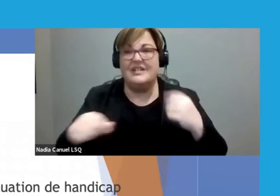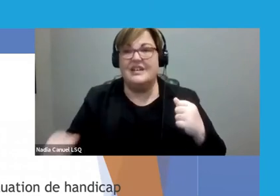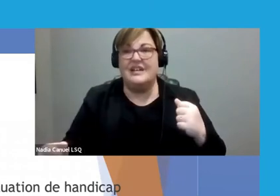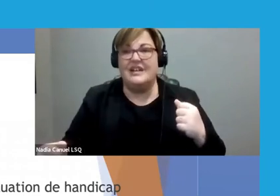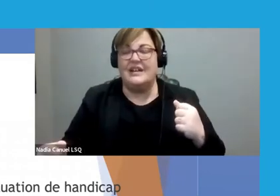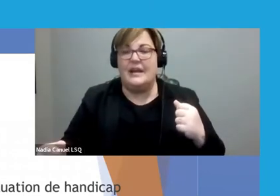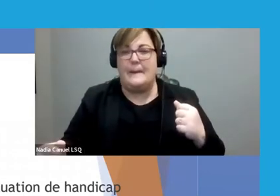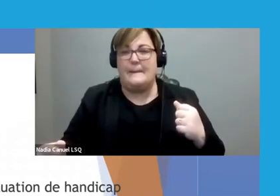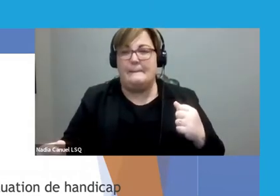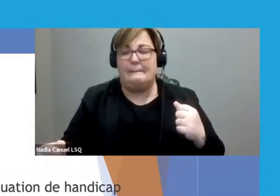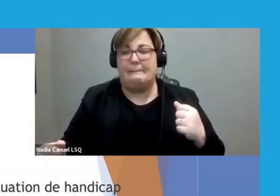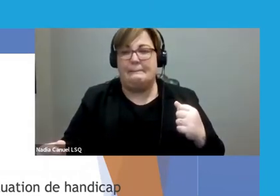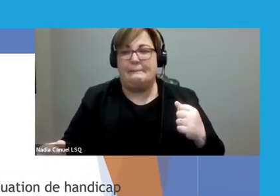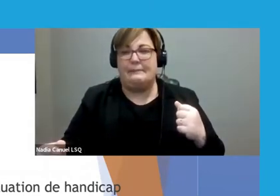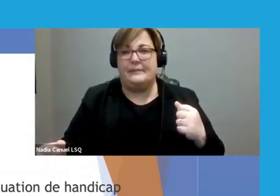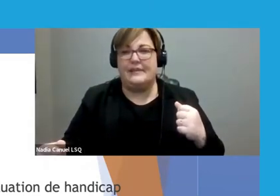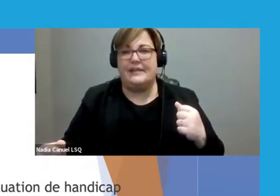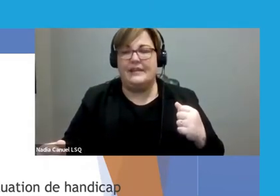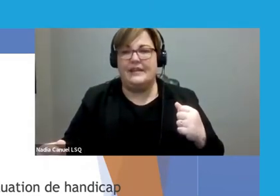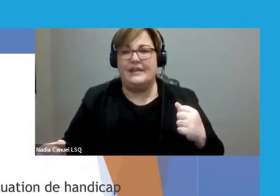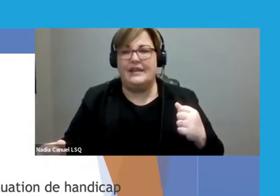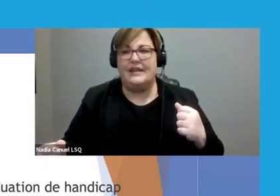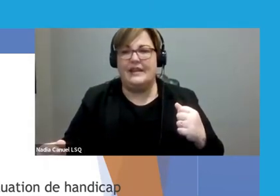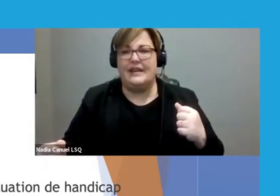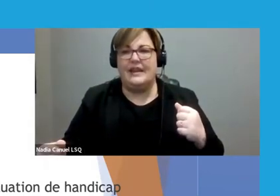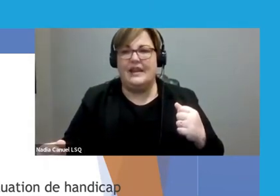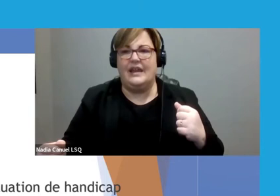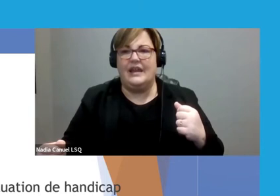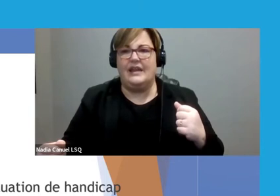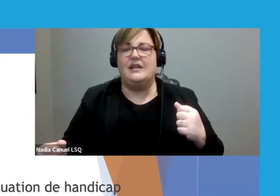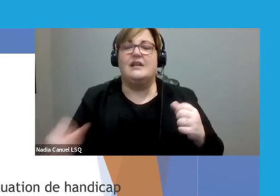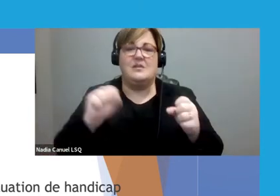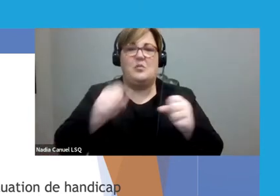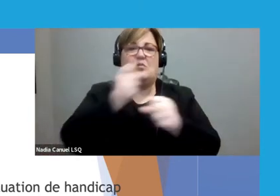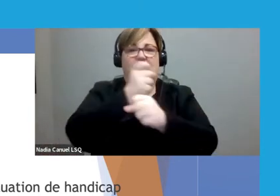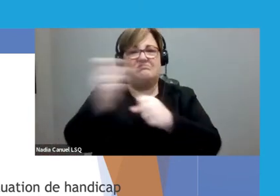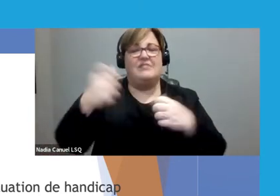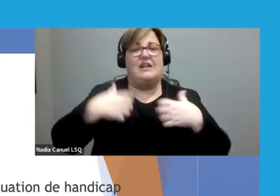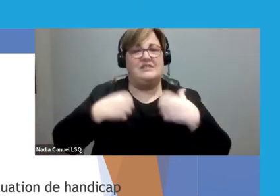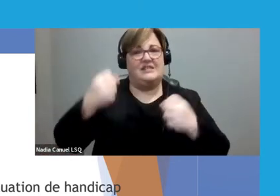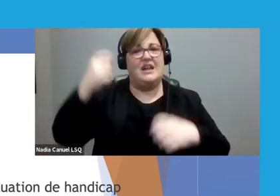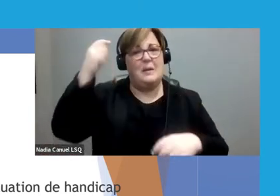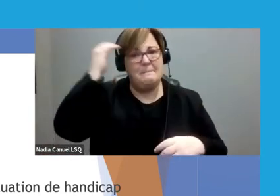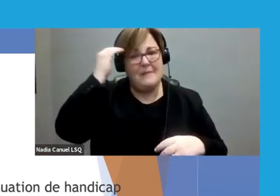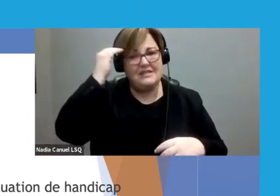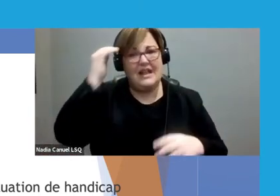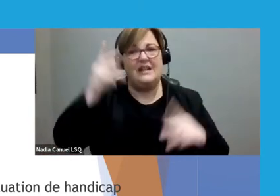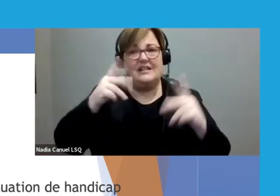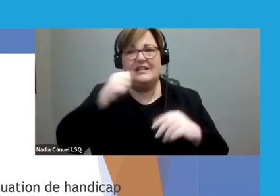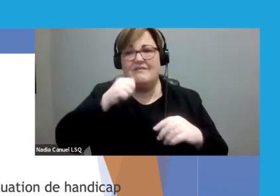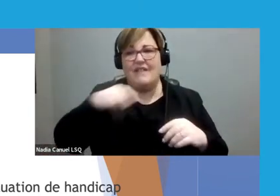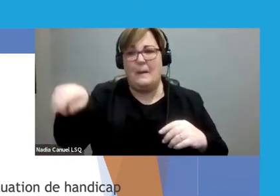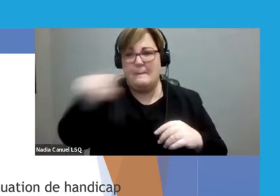donc qui mine la santé mentale de ces femmes et qui est donc à la